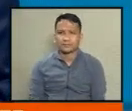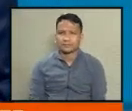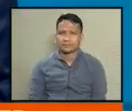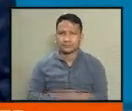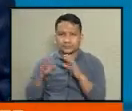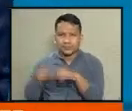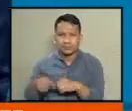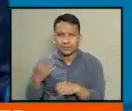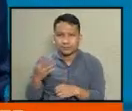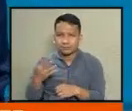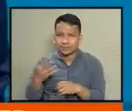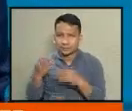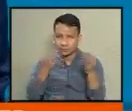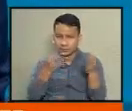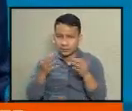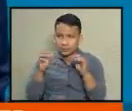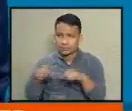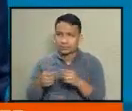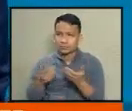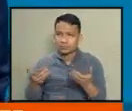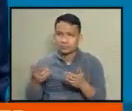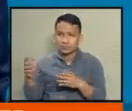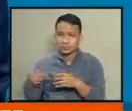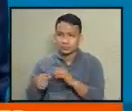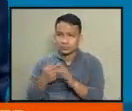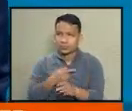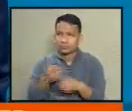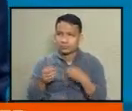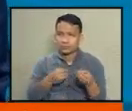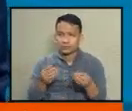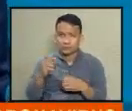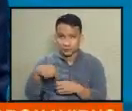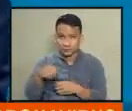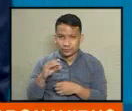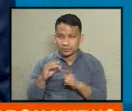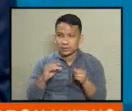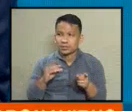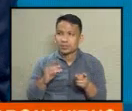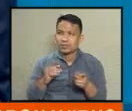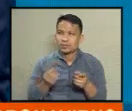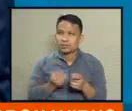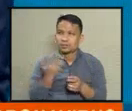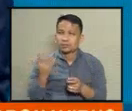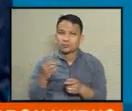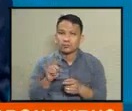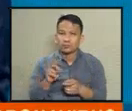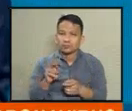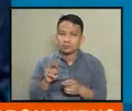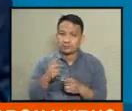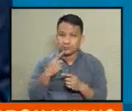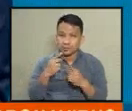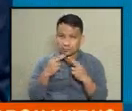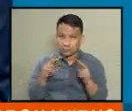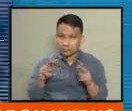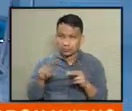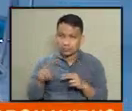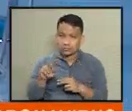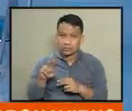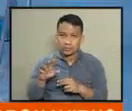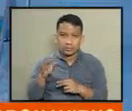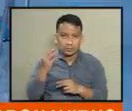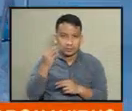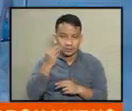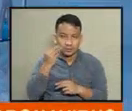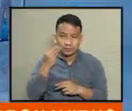Kalabosa ang limang drug suspects matapos mahuli sa bypass operation sa Quezon City. Yan at iba pang balita.